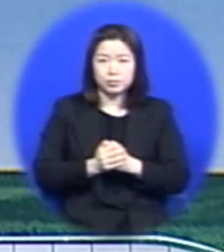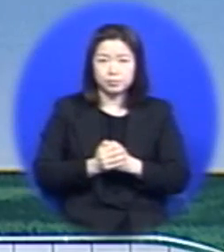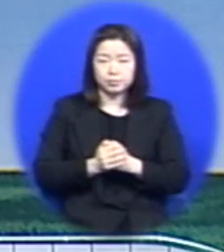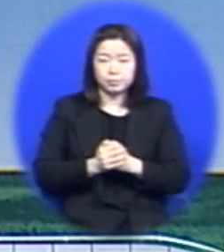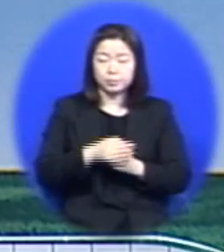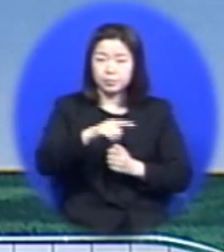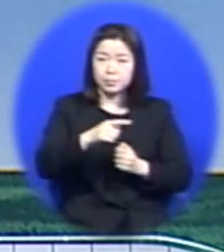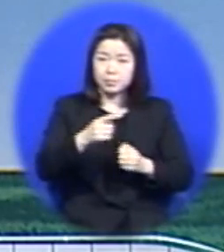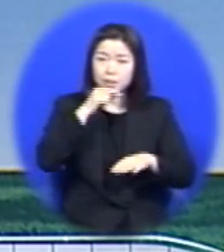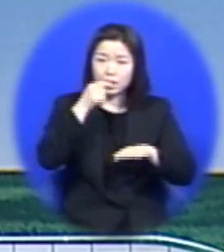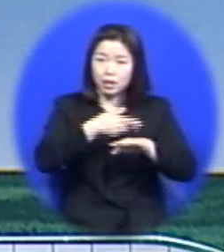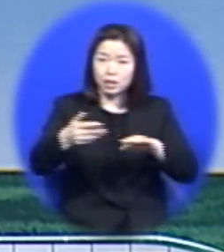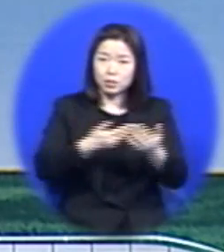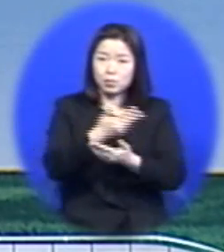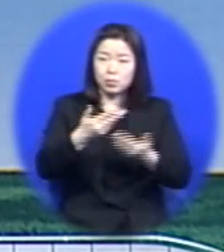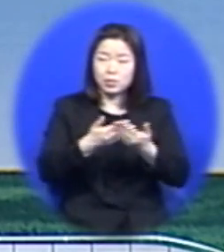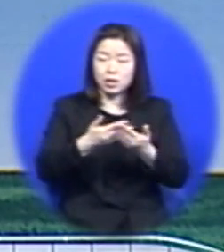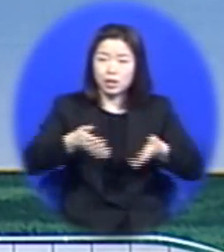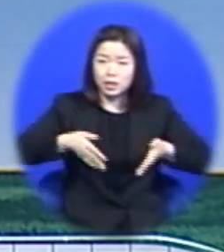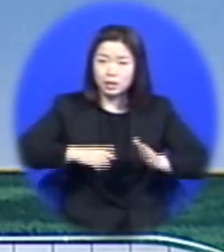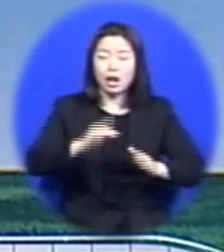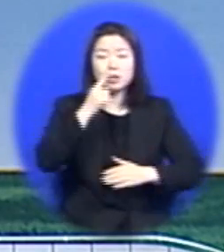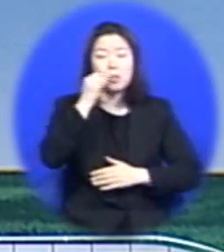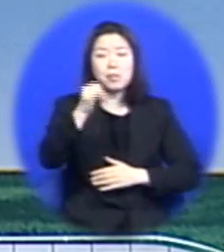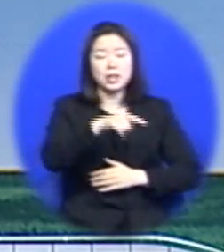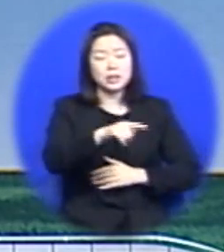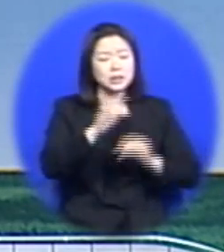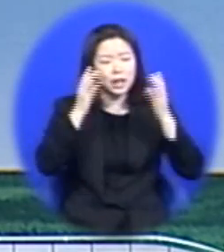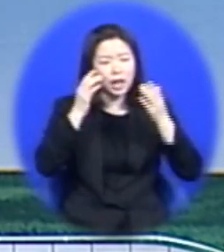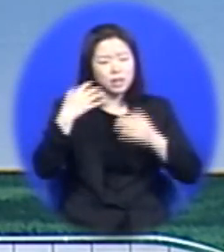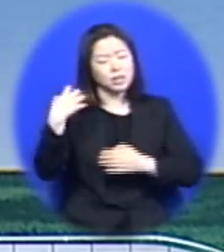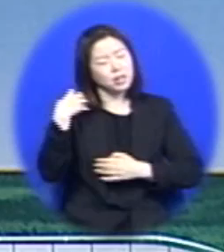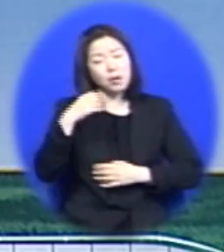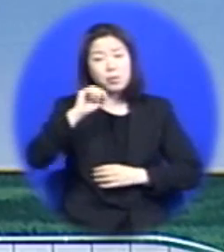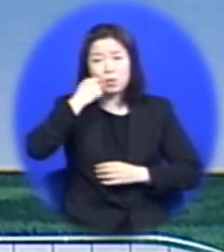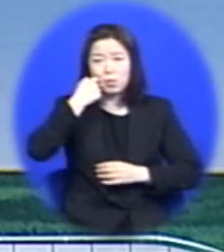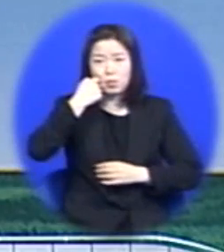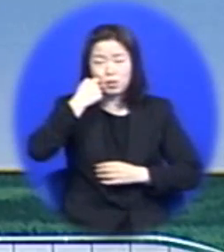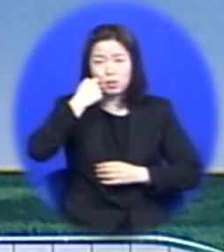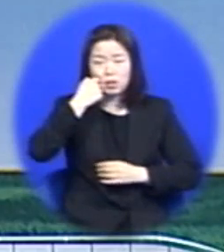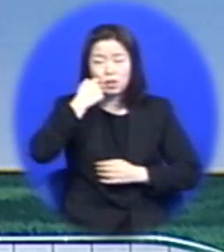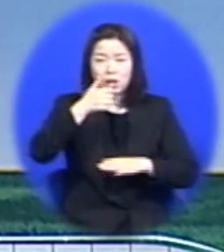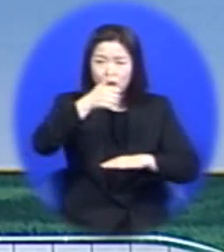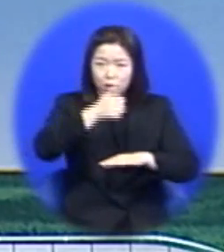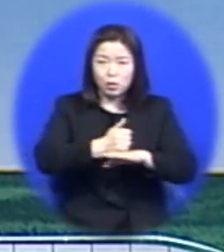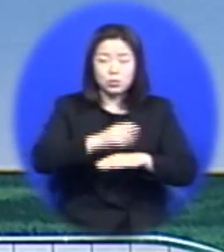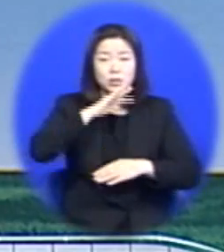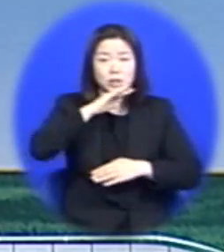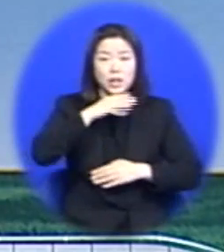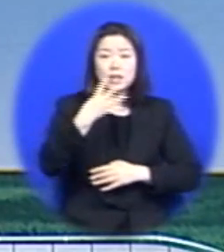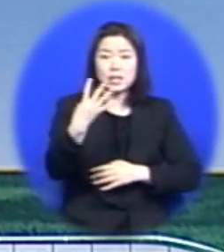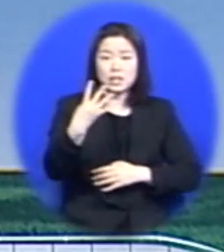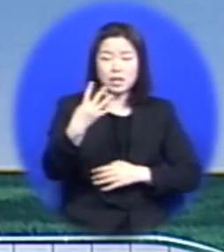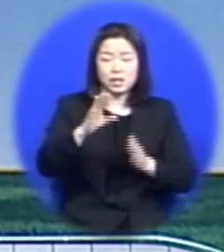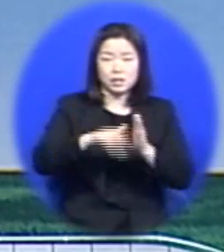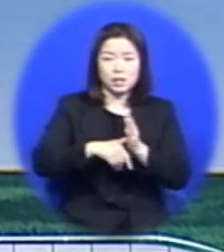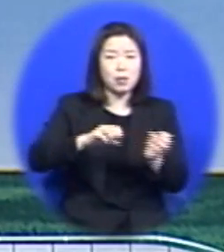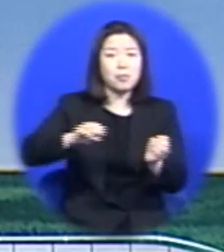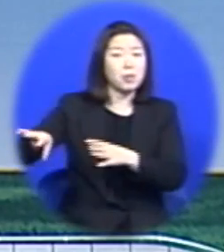이 혼혈아를 낳은 그 엄마는 그 아이를 감당할 수가 없었어요. 결국은 4살 때 이 아이를 버립니다.